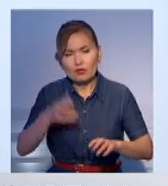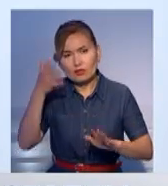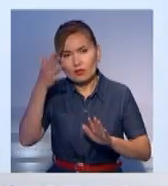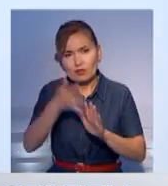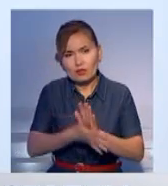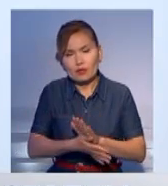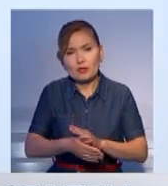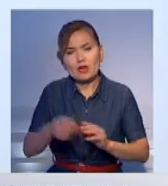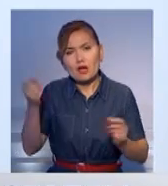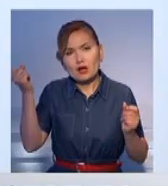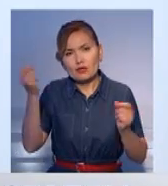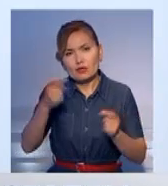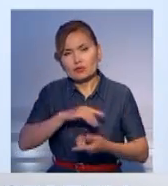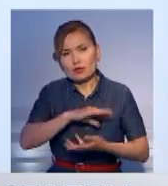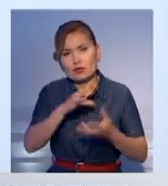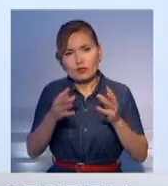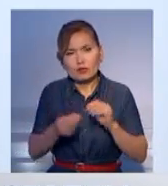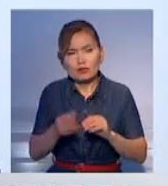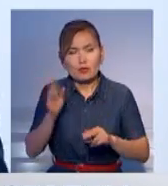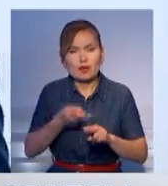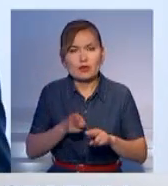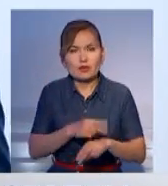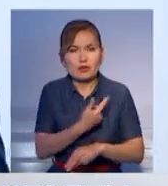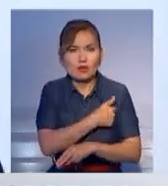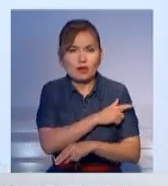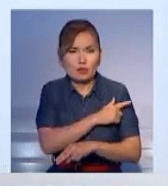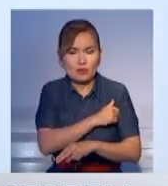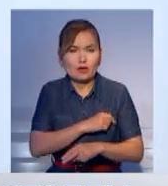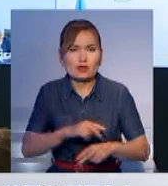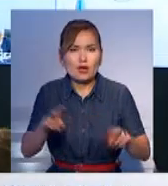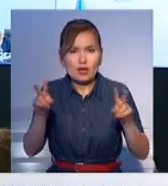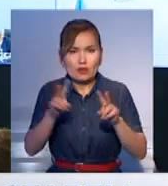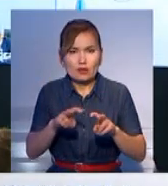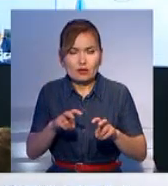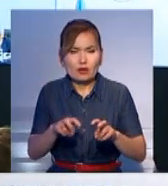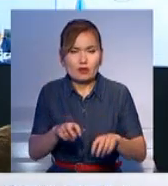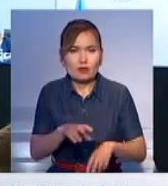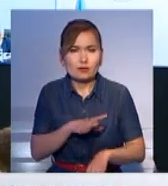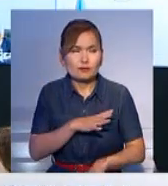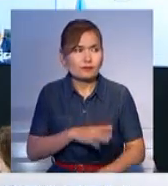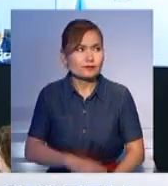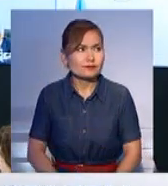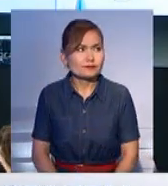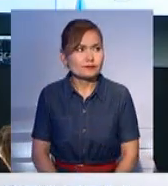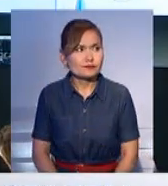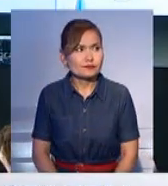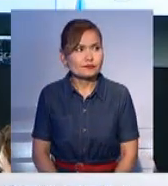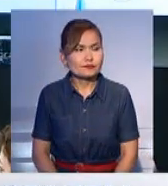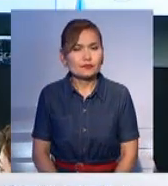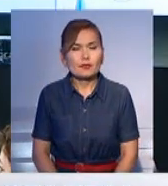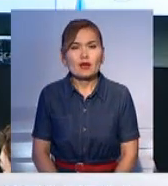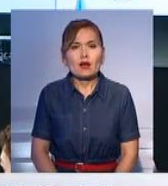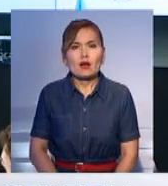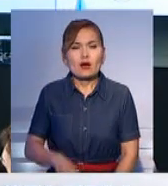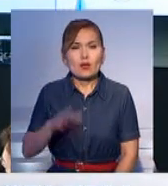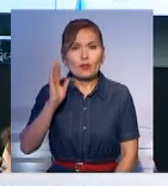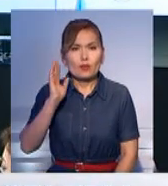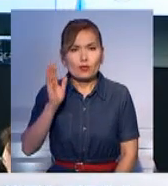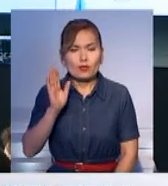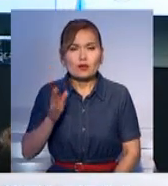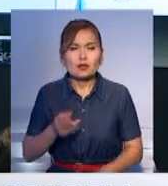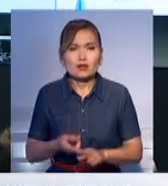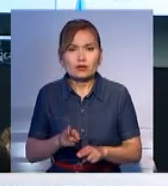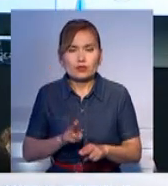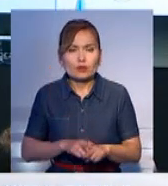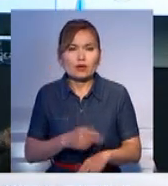орталықтан тексерістің бәрін біз жүргіздік. Санитариялық эпидемиялық режимді бәрі дұрыс. Барлық жағдайлар бойынша өмірлерін сақтау үшін жетекші медициналық